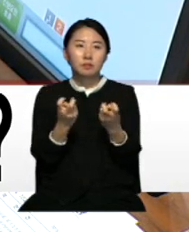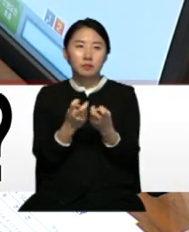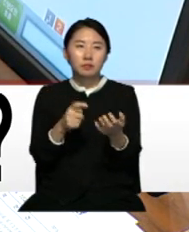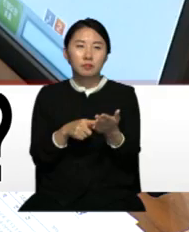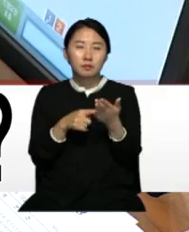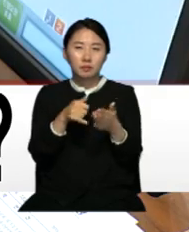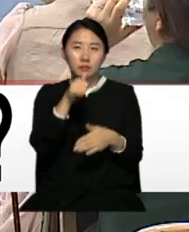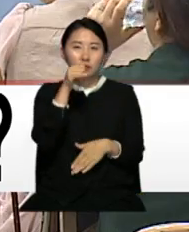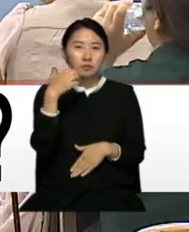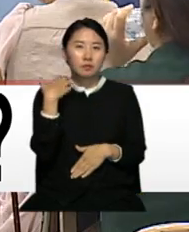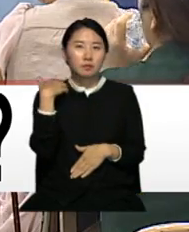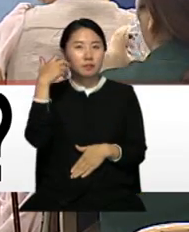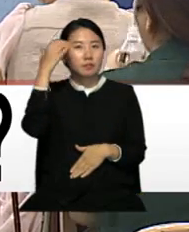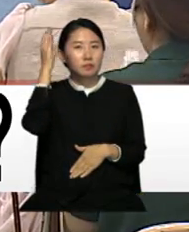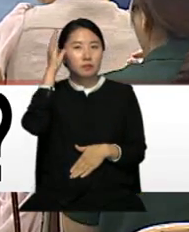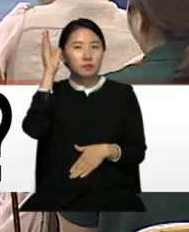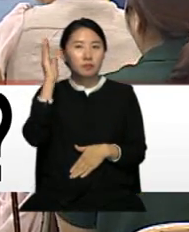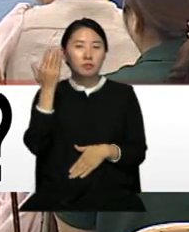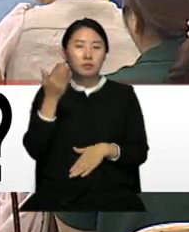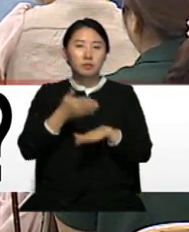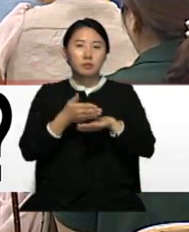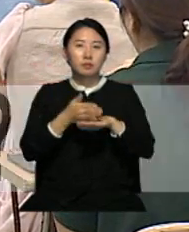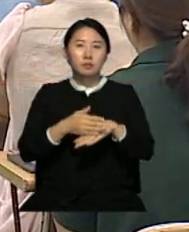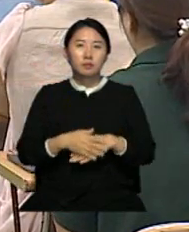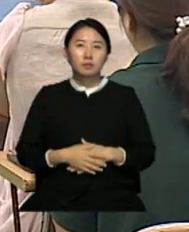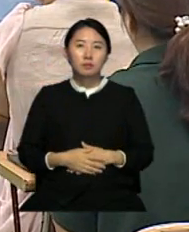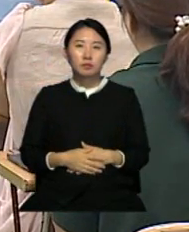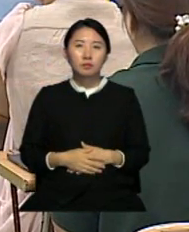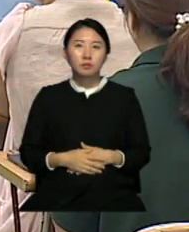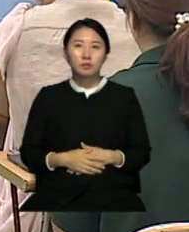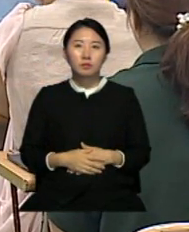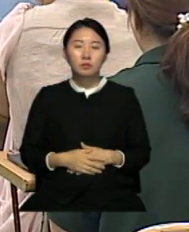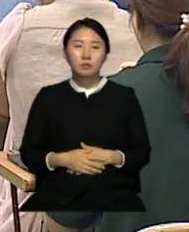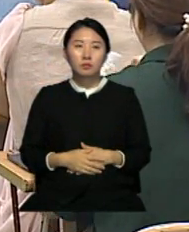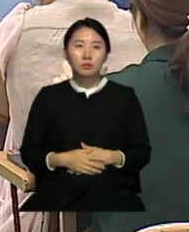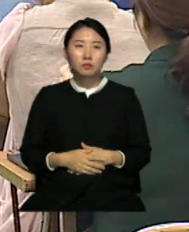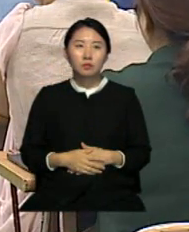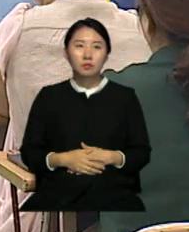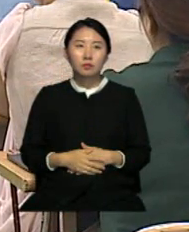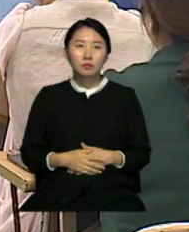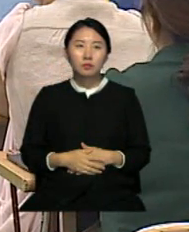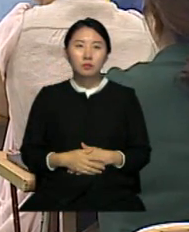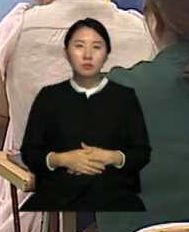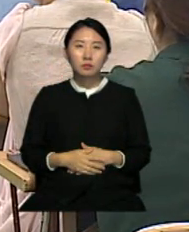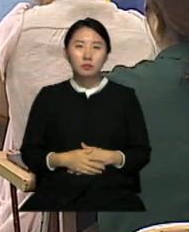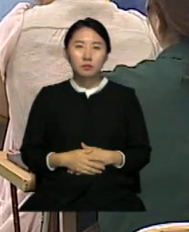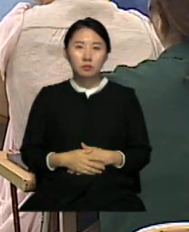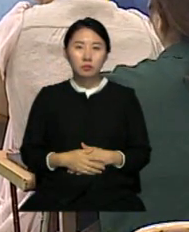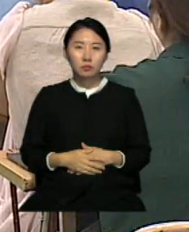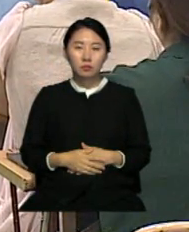있도록 의원님의 역할 기대하겠습니다. 오늘 말씀 감사합니다. 지금까지 서울시의회 박호근 의원이었습니다.